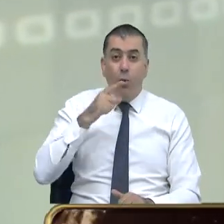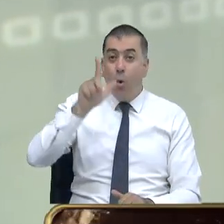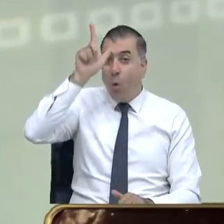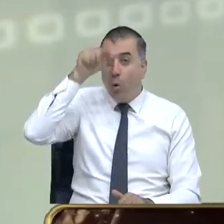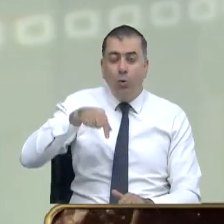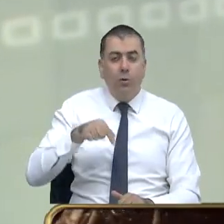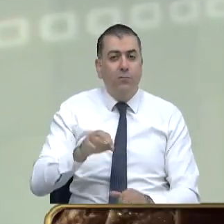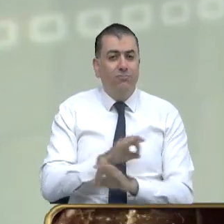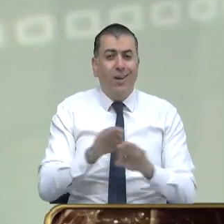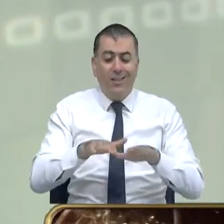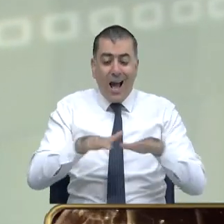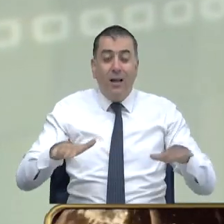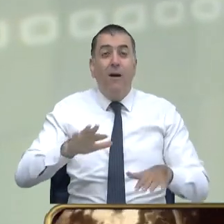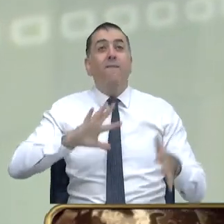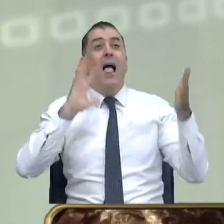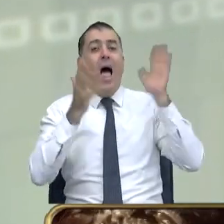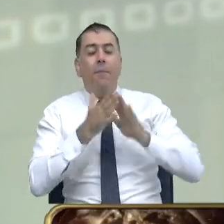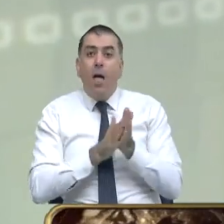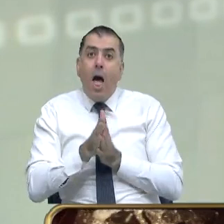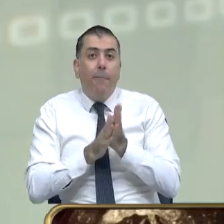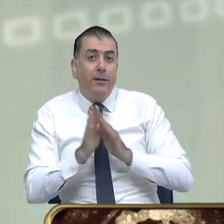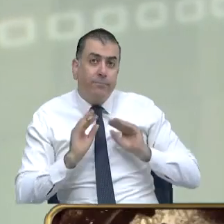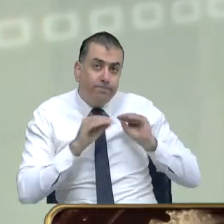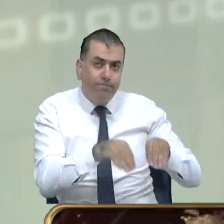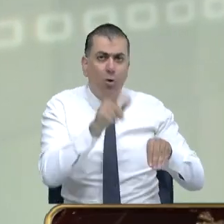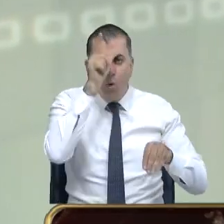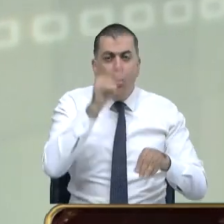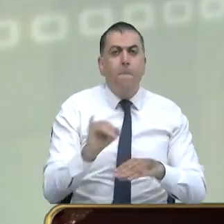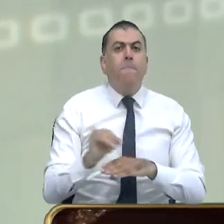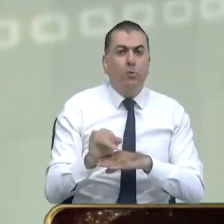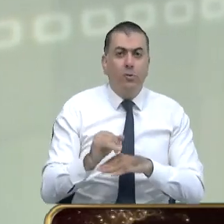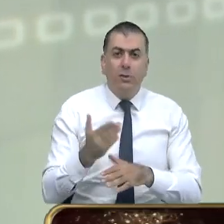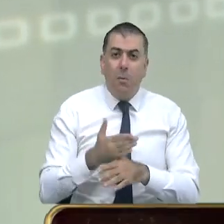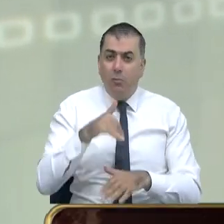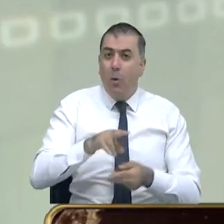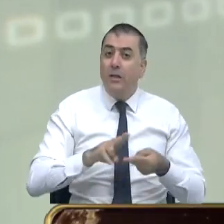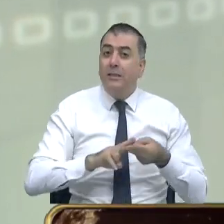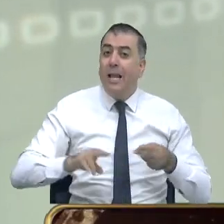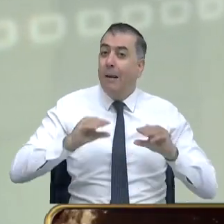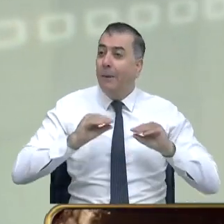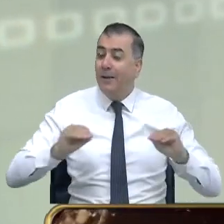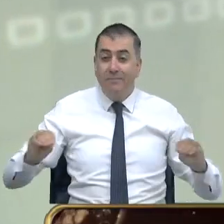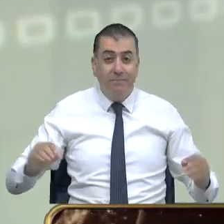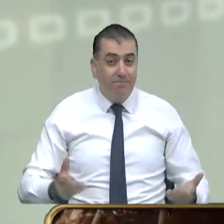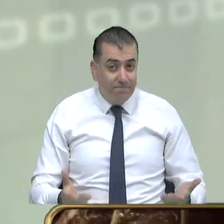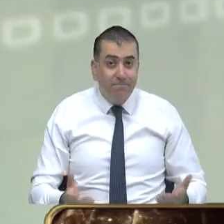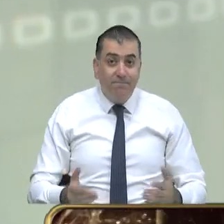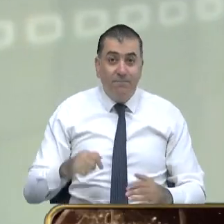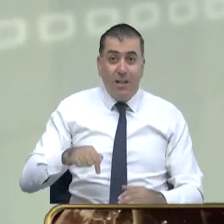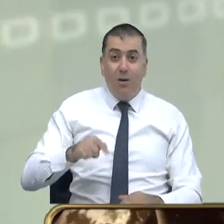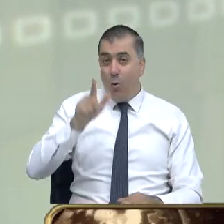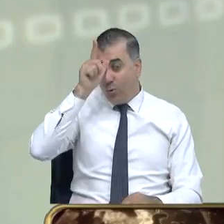الفرايان الاردن دوله جاذبه وتتمتع ببيئات امنه للاستثمار والاقامه حيث جاء هذا الواقع نتيجه